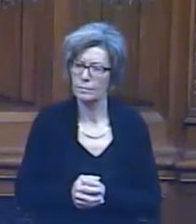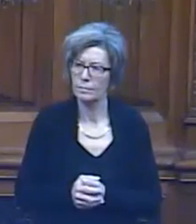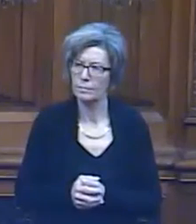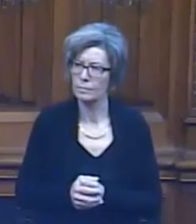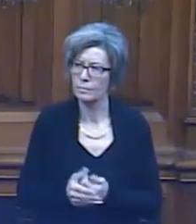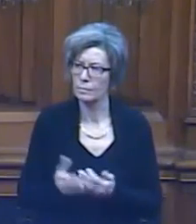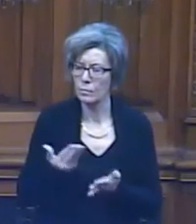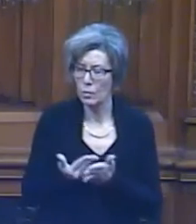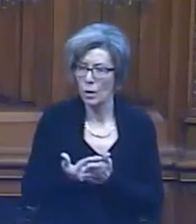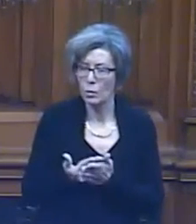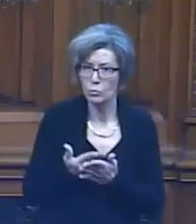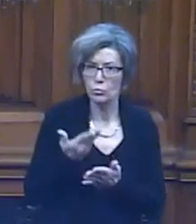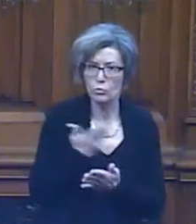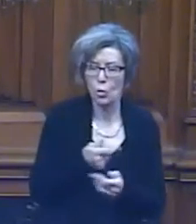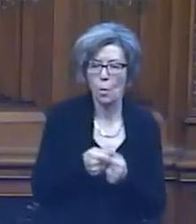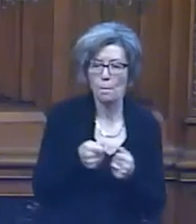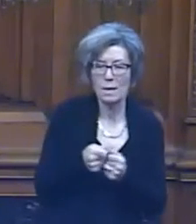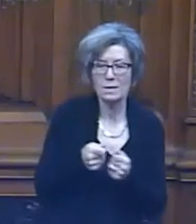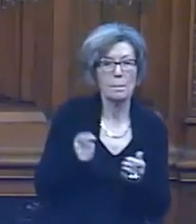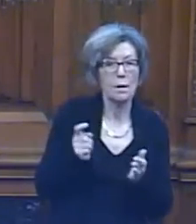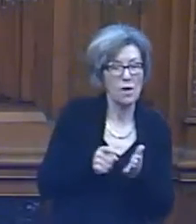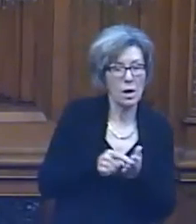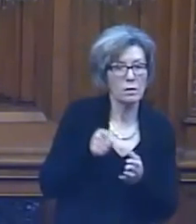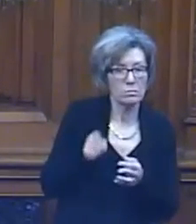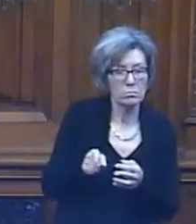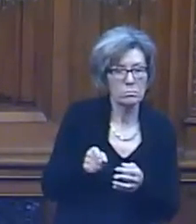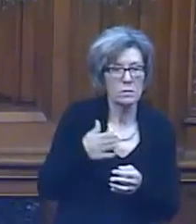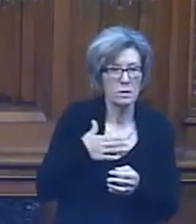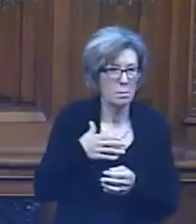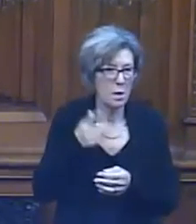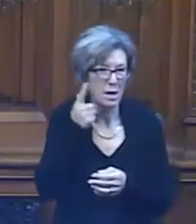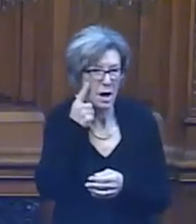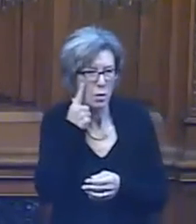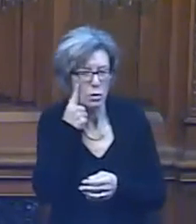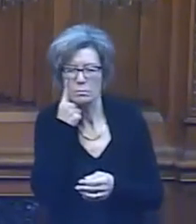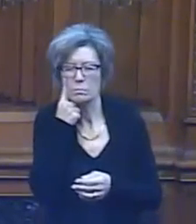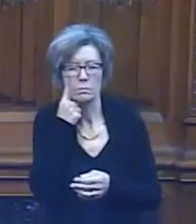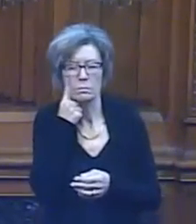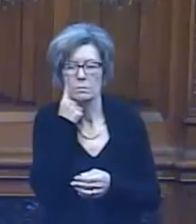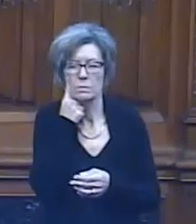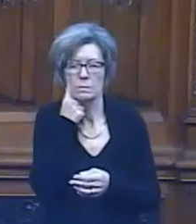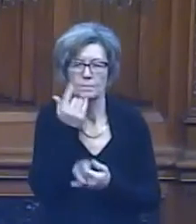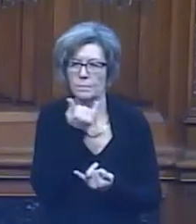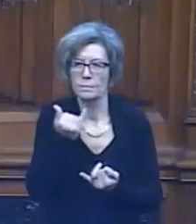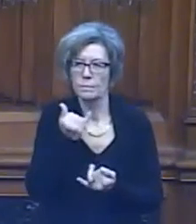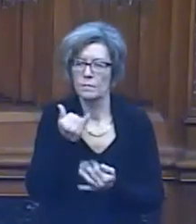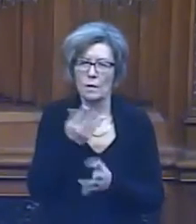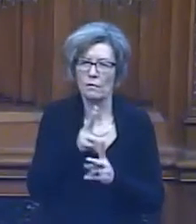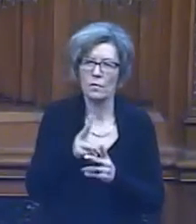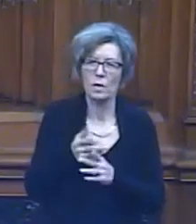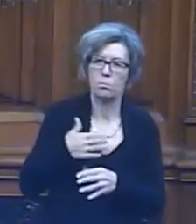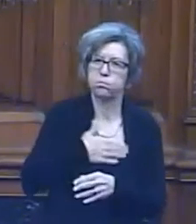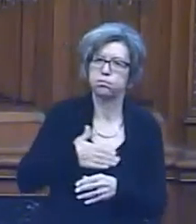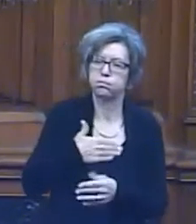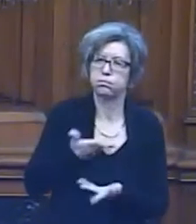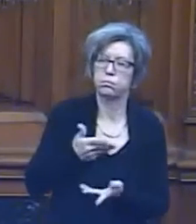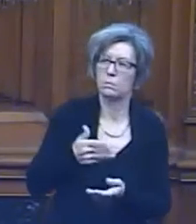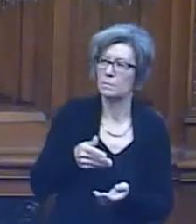Und solche Maßnahmen zu verlangen, sind in meinen Augen Zynismus und blanker Hohn.